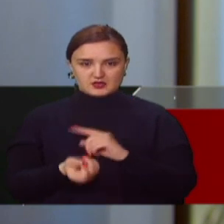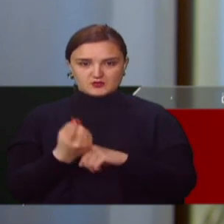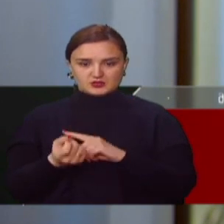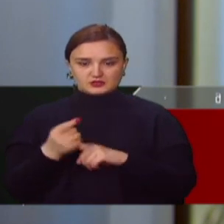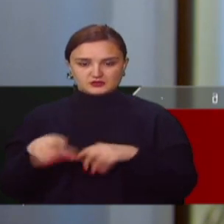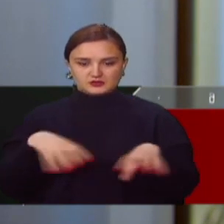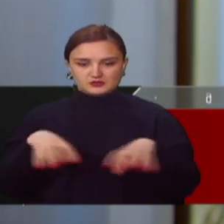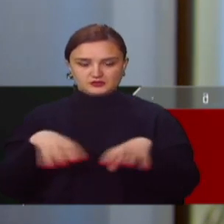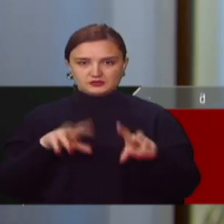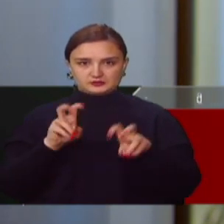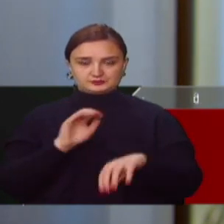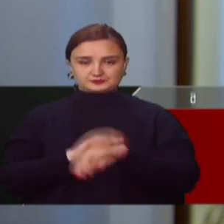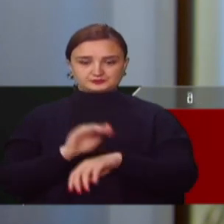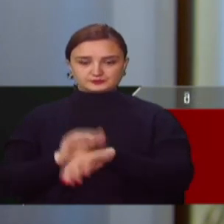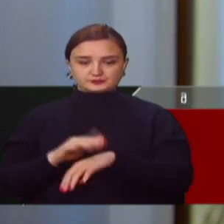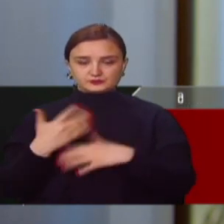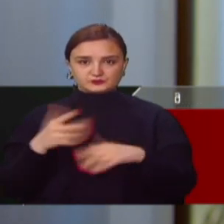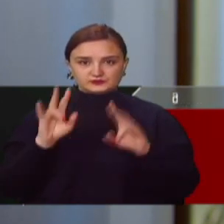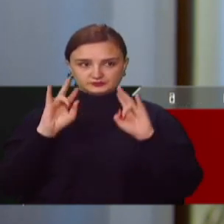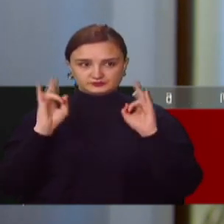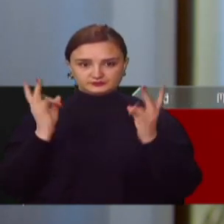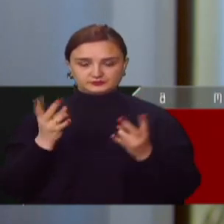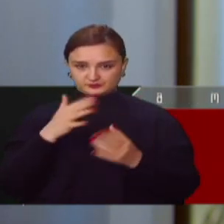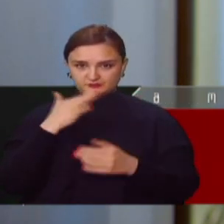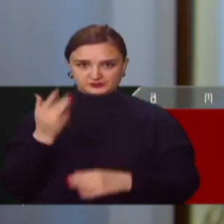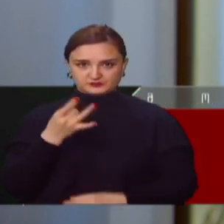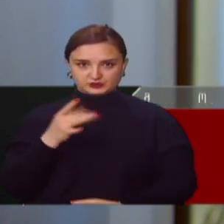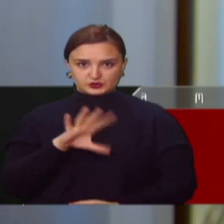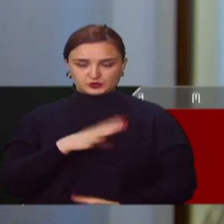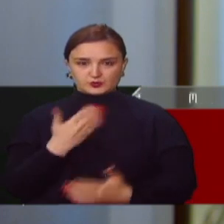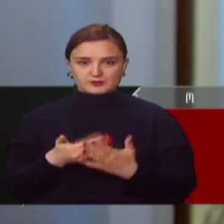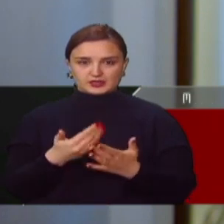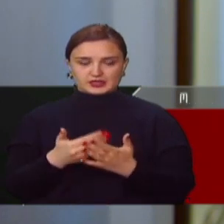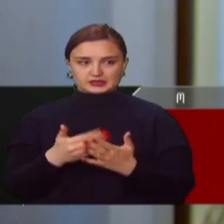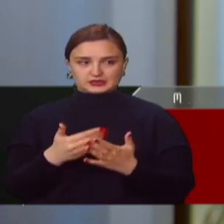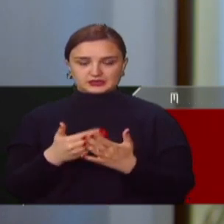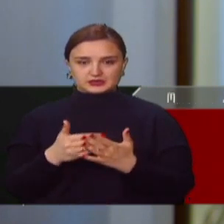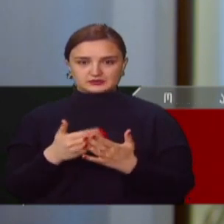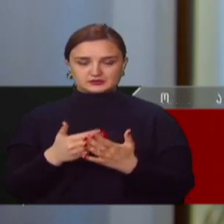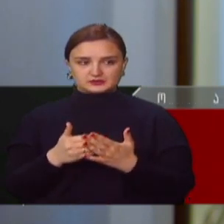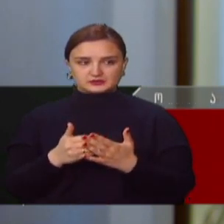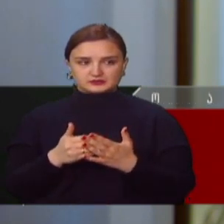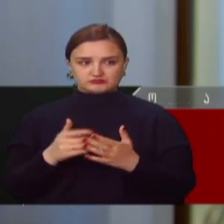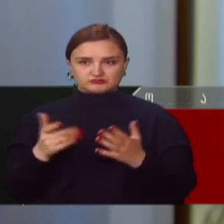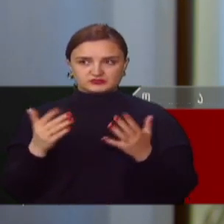ის კორუფციული ფაქტები რომელიც გაჟღერდა და არაერთხელ გაჟღერდა, მაგალითად დიდი დაშენებელური